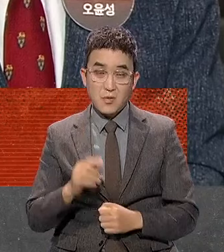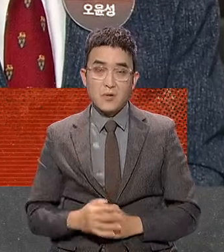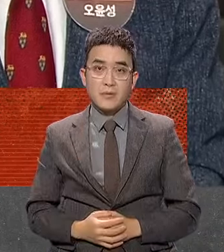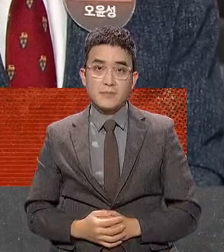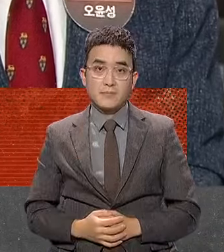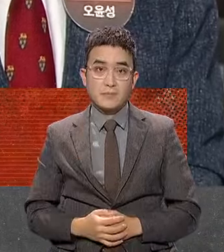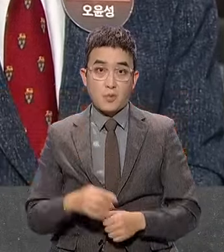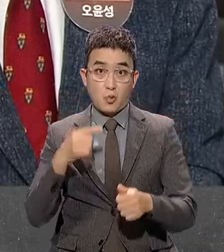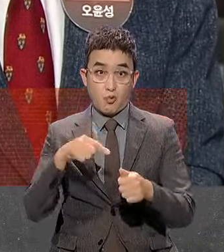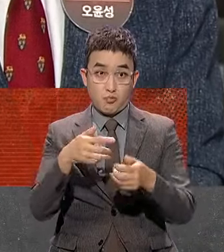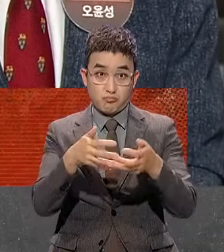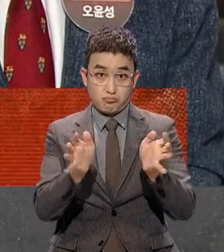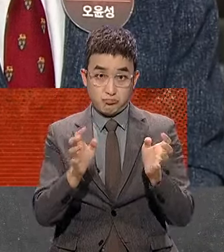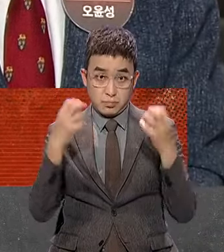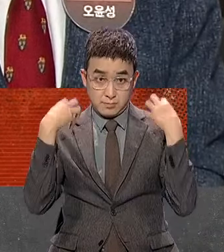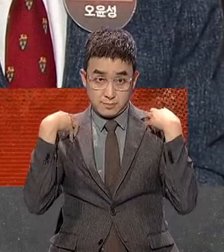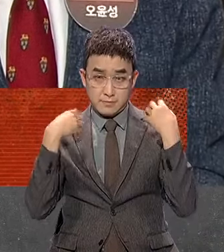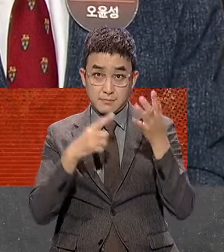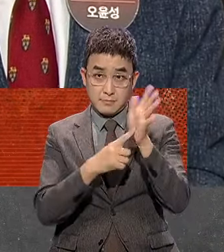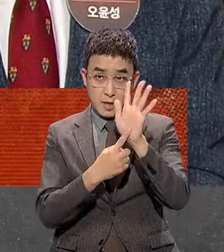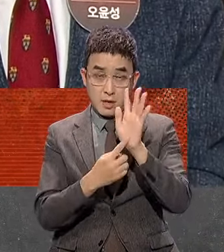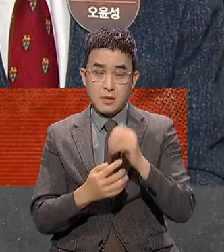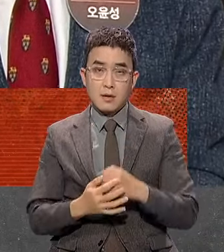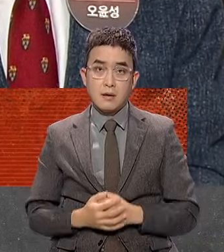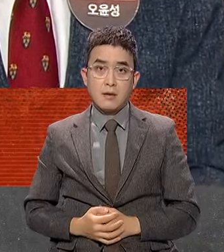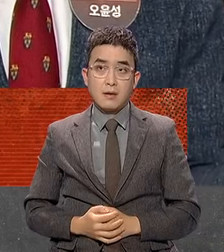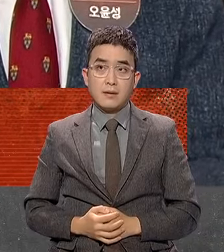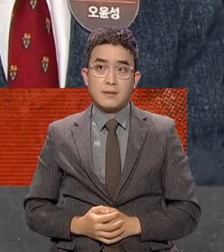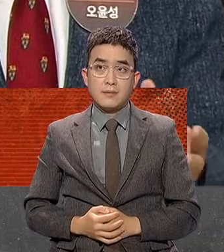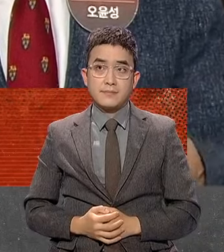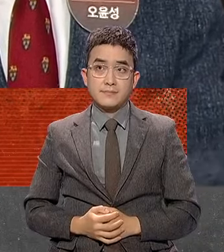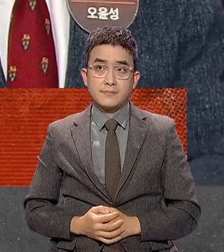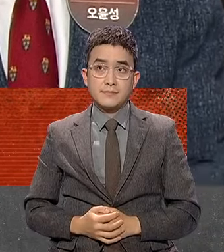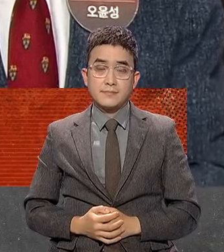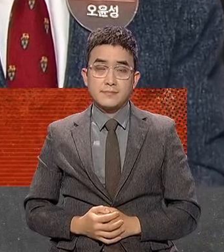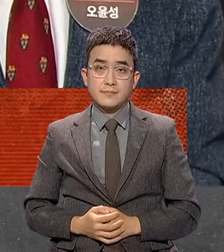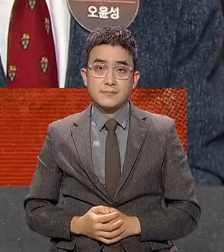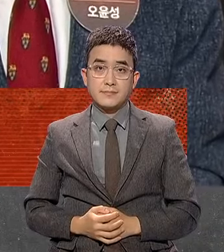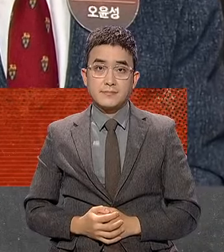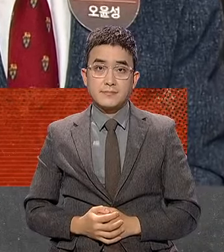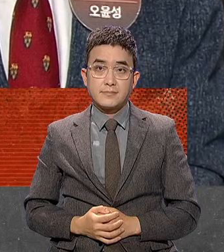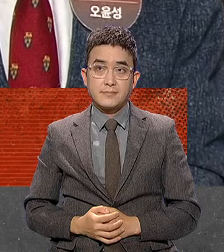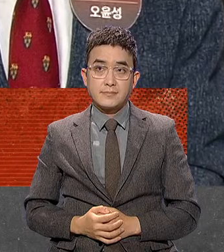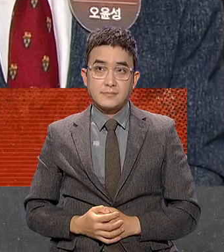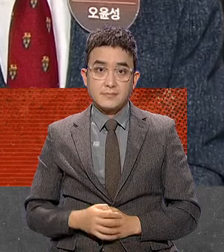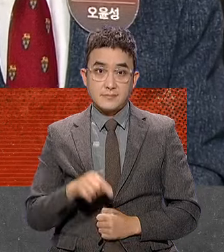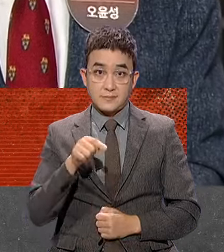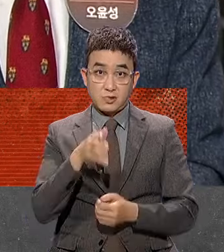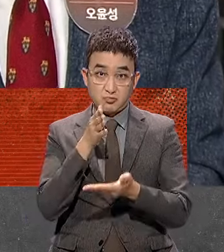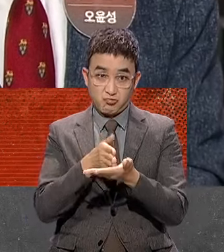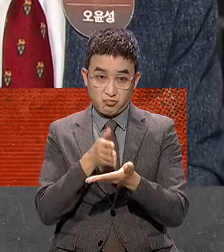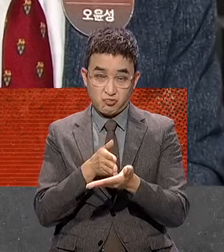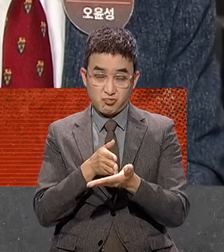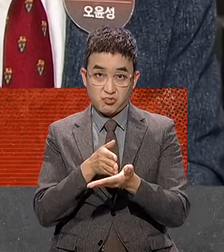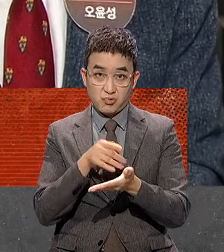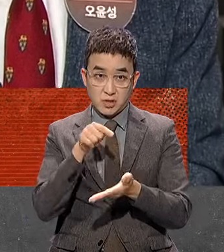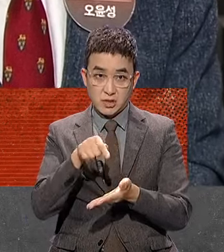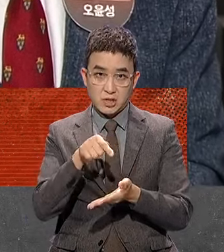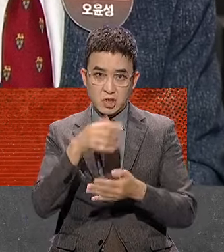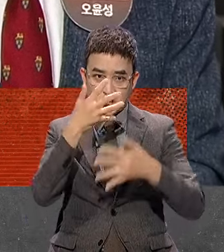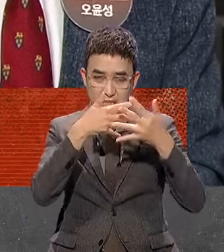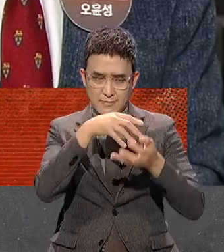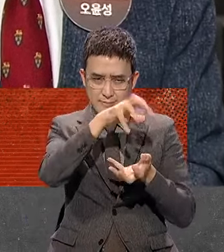교육부에서 저런 내용들을 이렇게 우리 그 뭐 반에서 어 영상들을 쭉 수집을 해 가지고